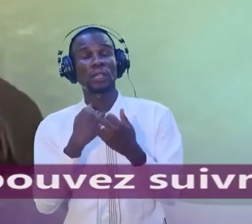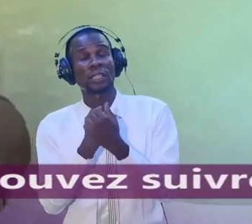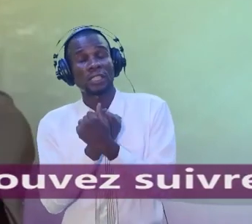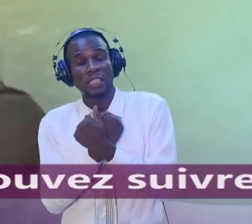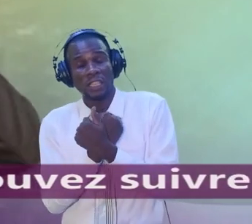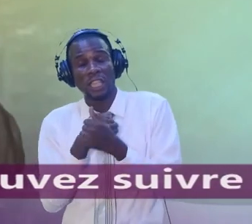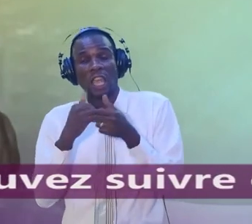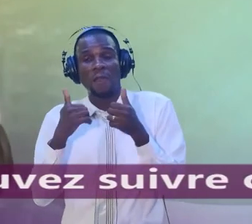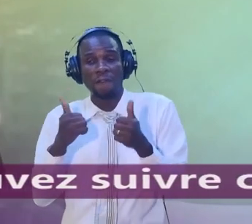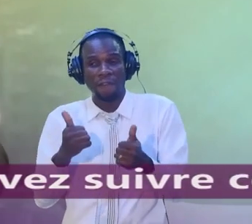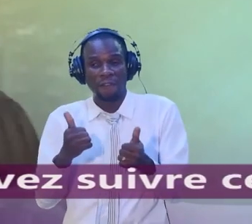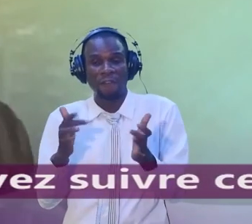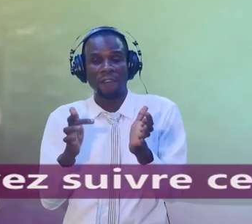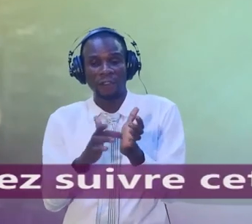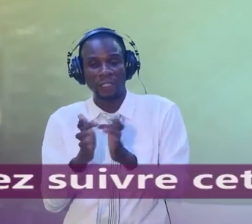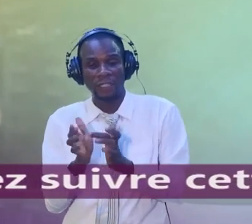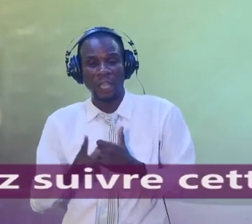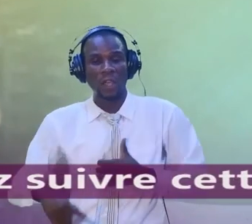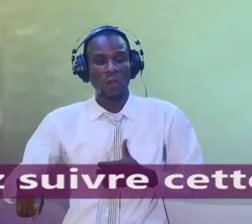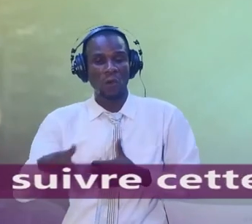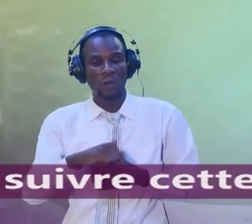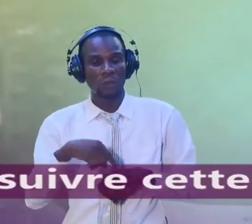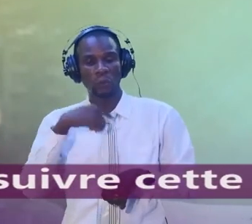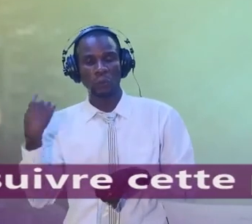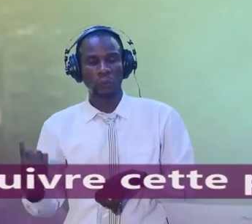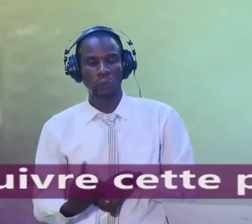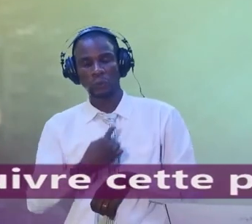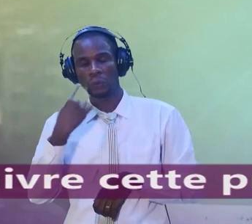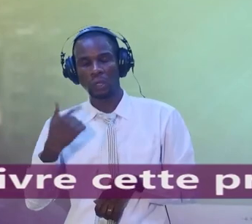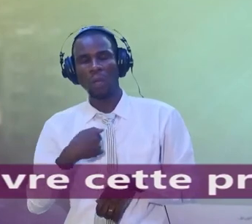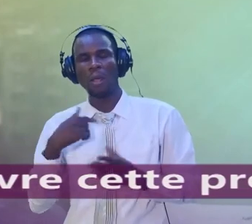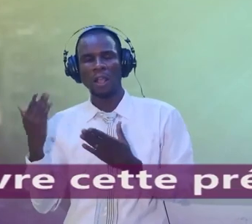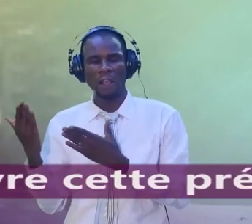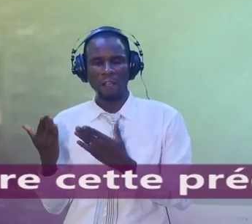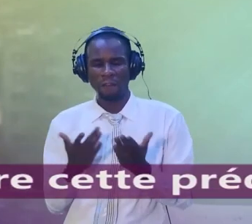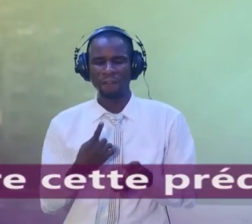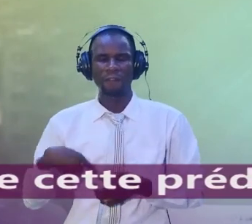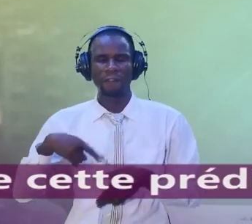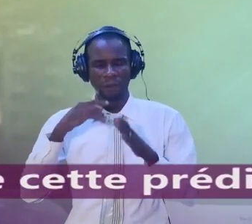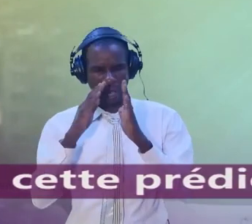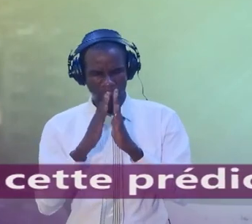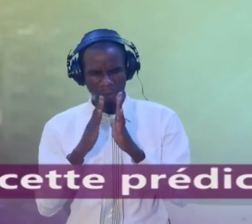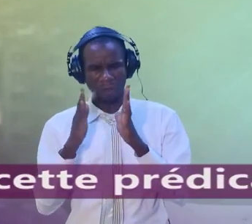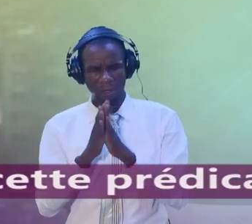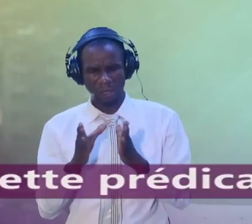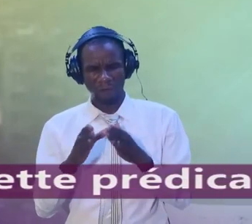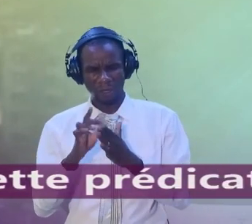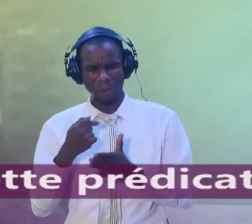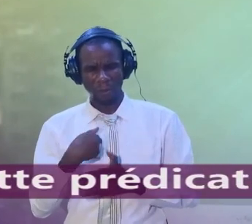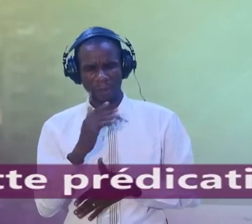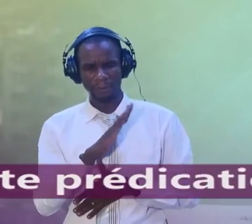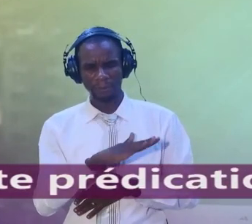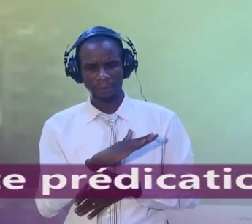uiombe pamoja nami. Ukitaka kuishi na Yesu Kristo karibu nawe kila wakati na kila saa,